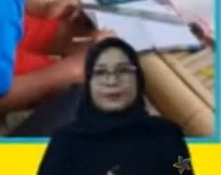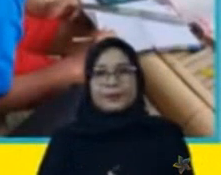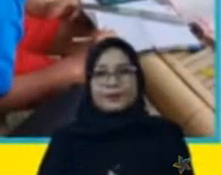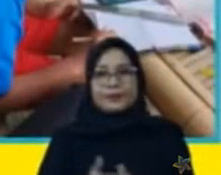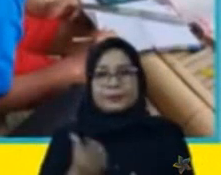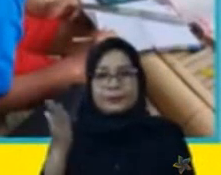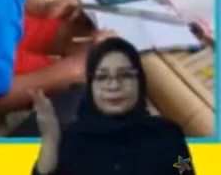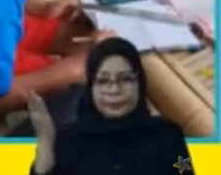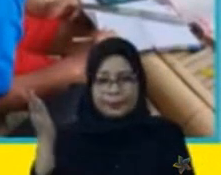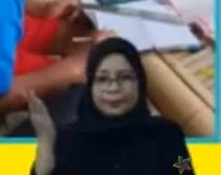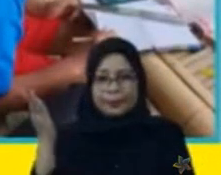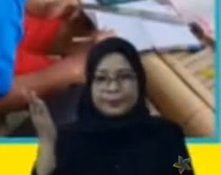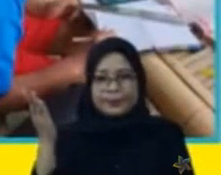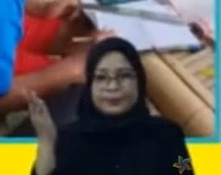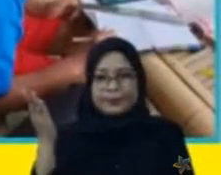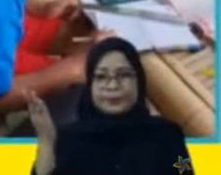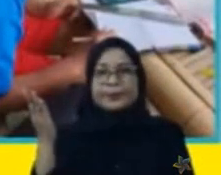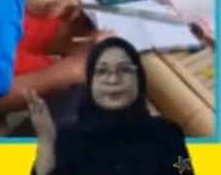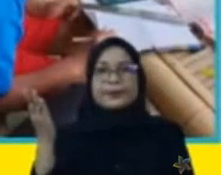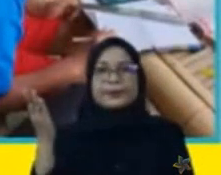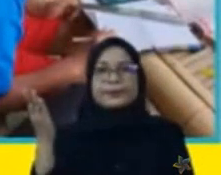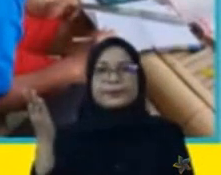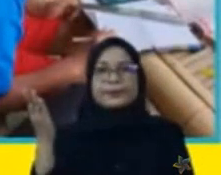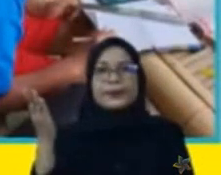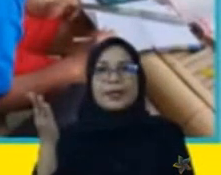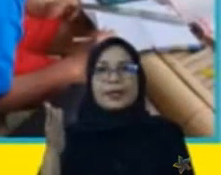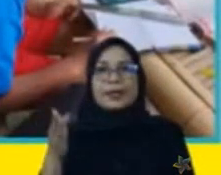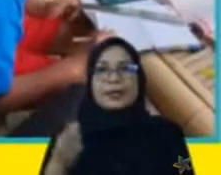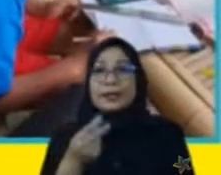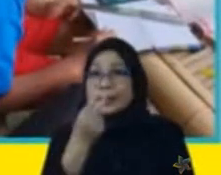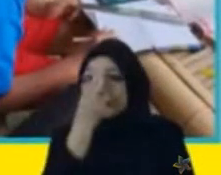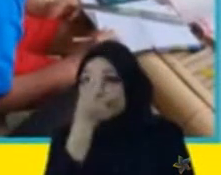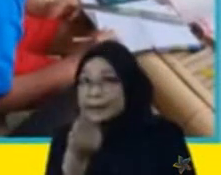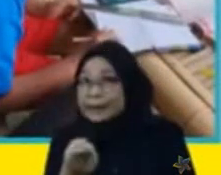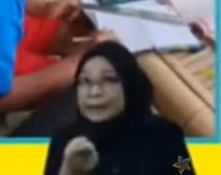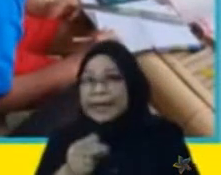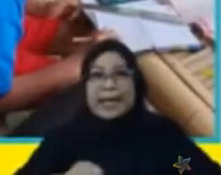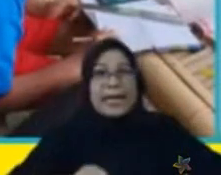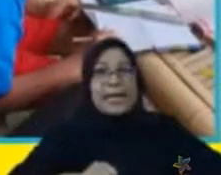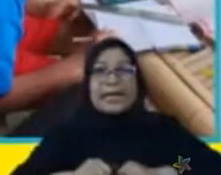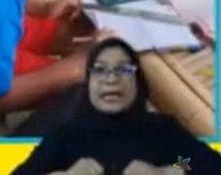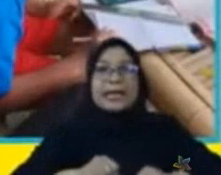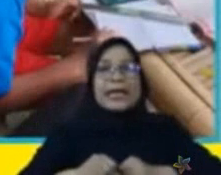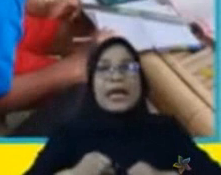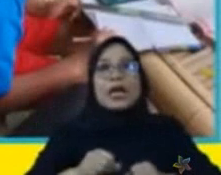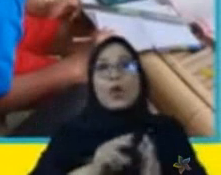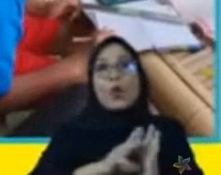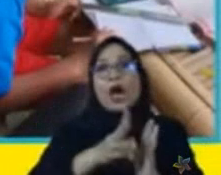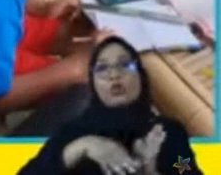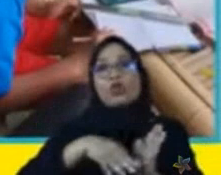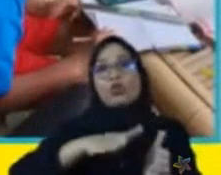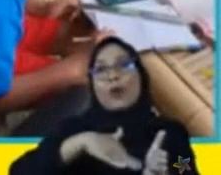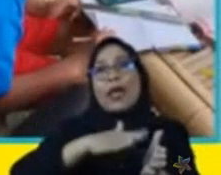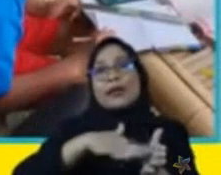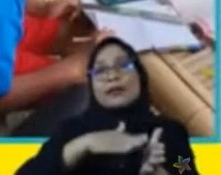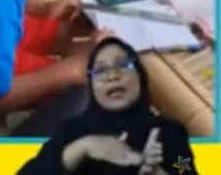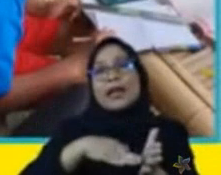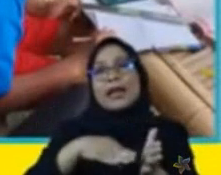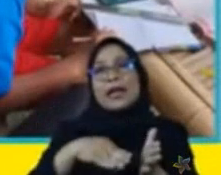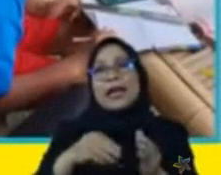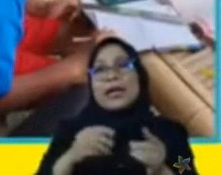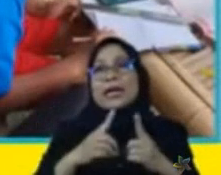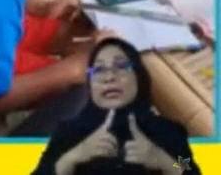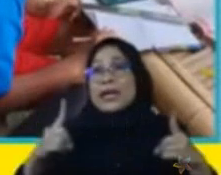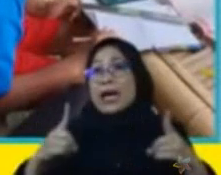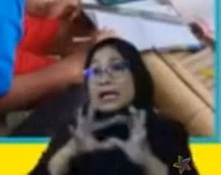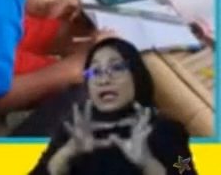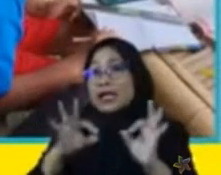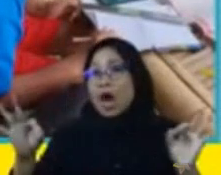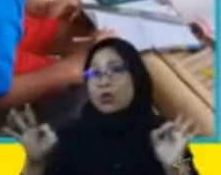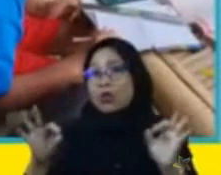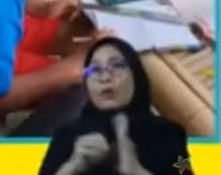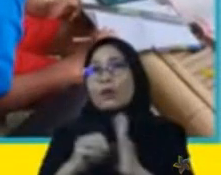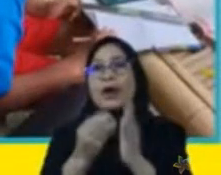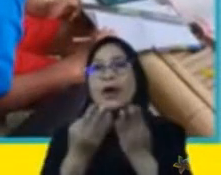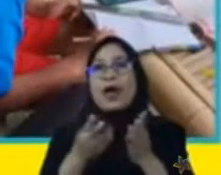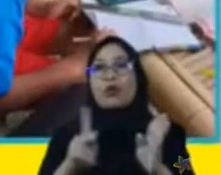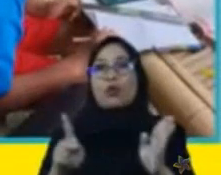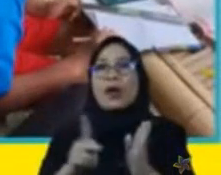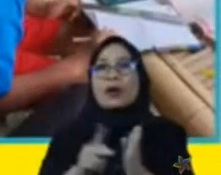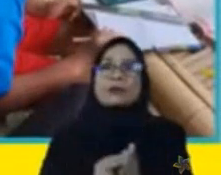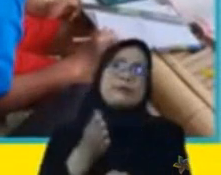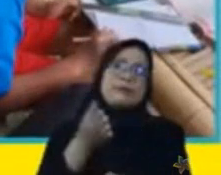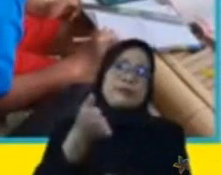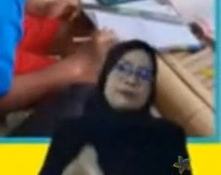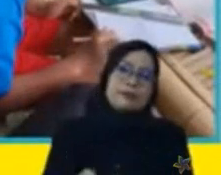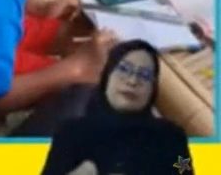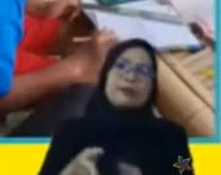Nah, ini adalah kegiatan yang saya lakukan selama pembelajaran jarak jauh. Di sini saya melakukan personal home visit Bapak-Ibu